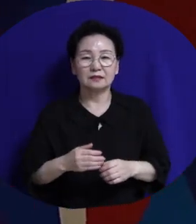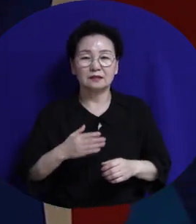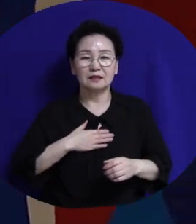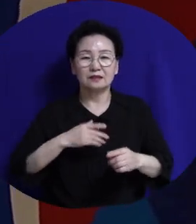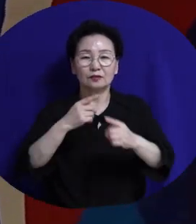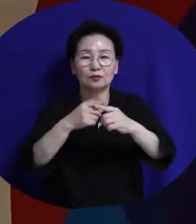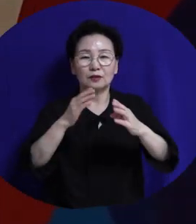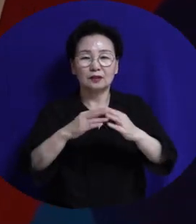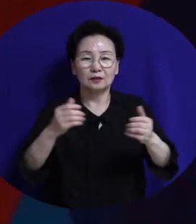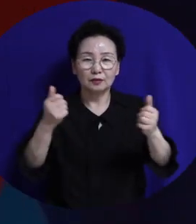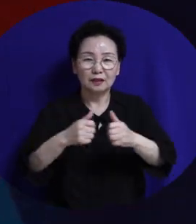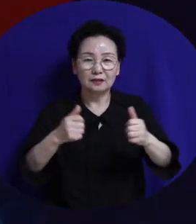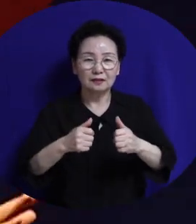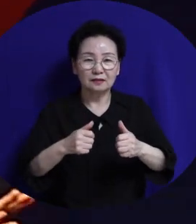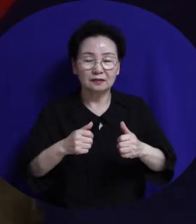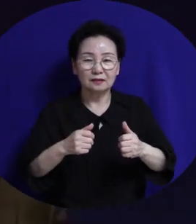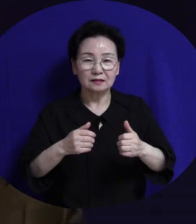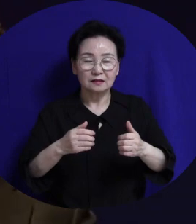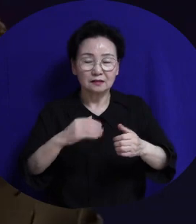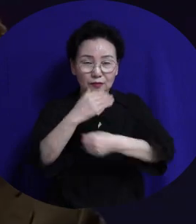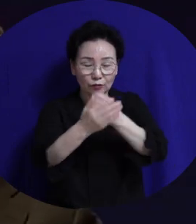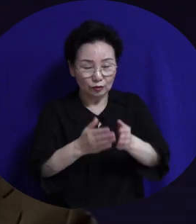난 교회가 회의를 했다는 거 성경에 못 봤어요.